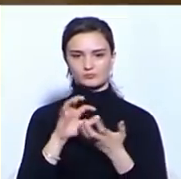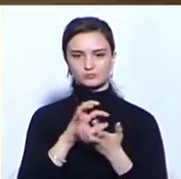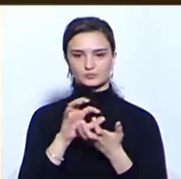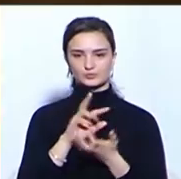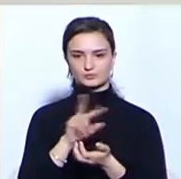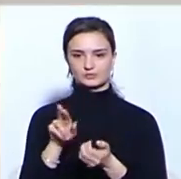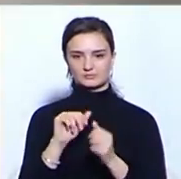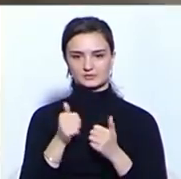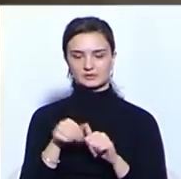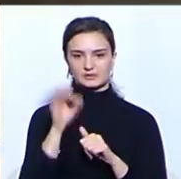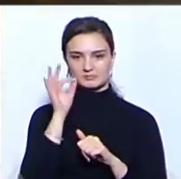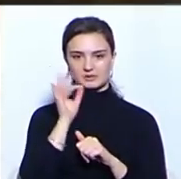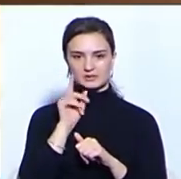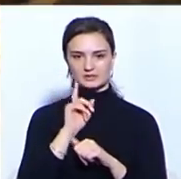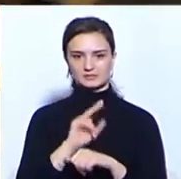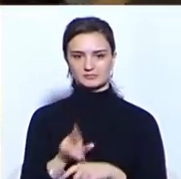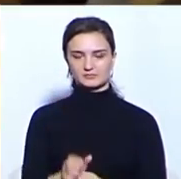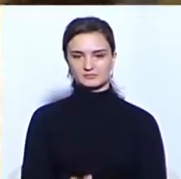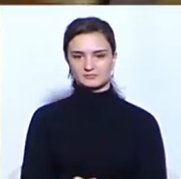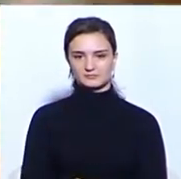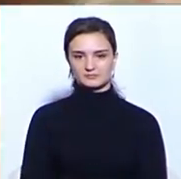ფუნთუშა რაღაცნაირი ტკბილი.